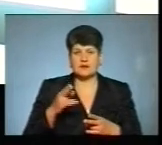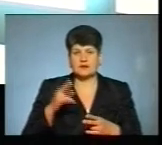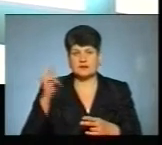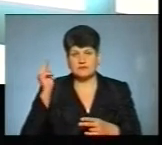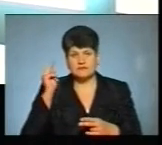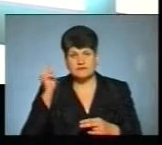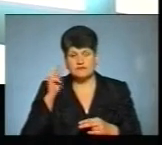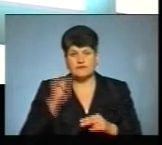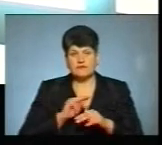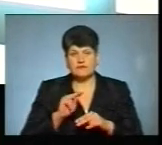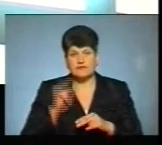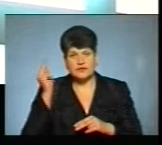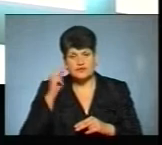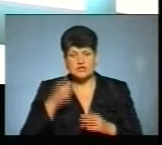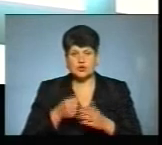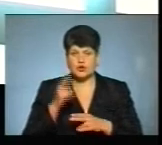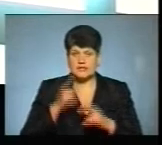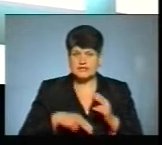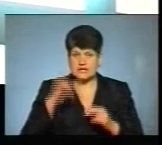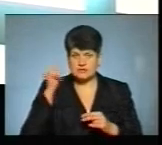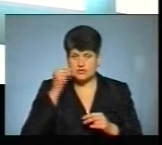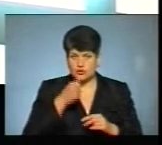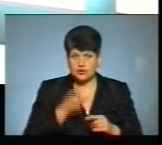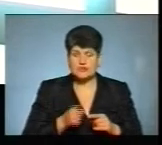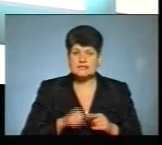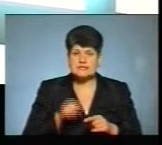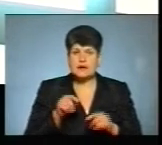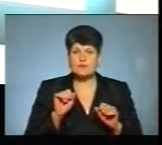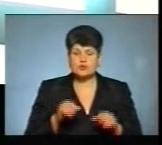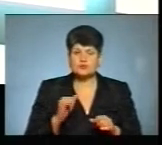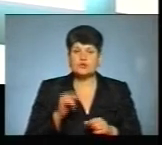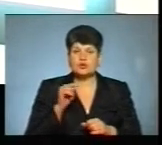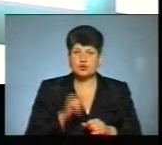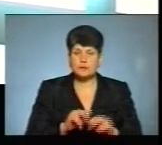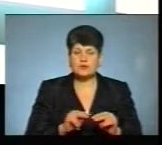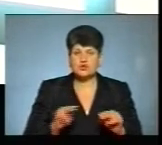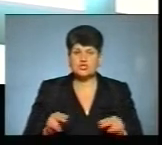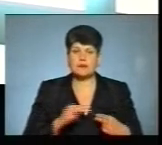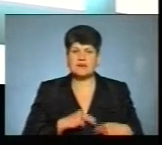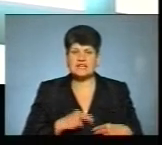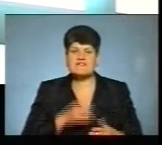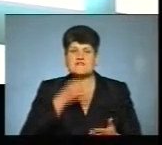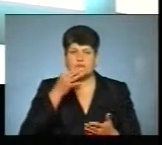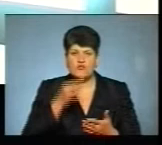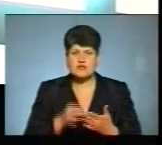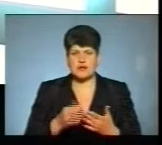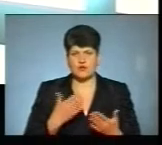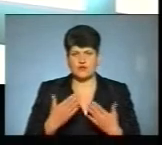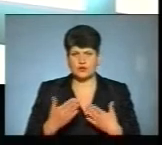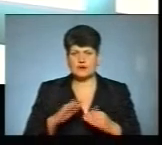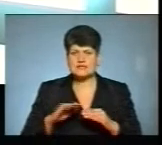маємо розуміти, що це може робити той педагогічний працівник, який відповідально відносився, який з